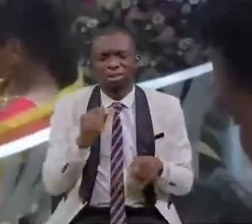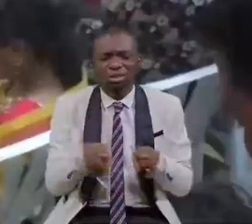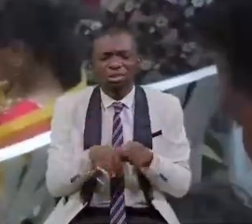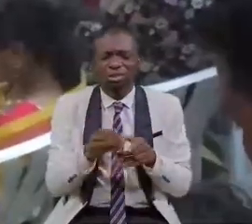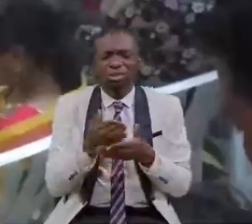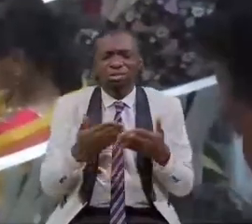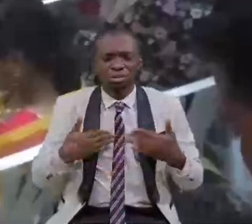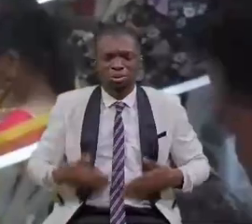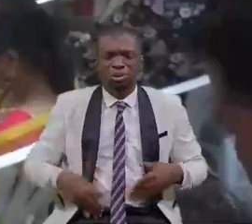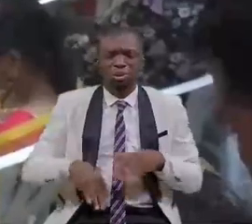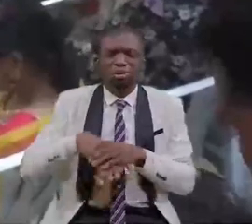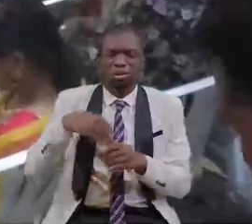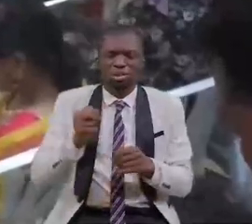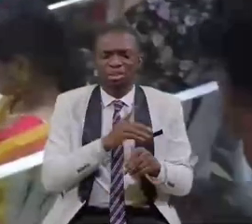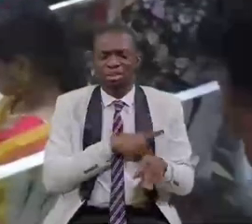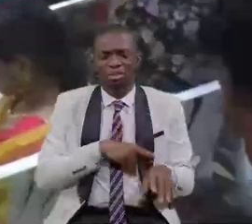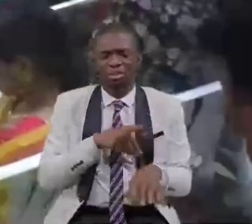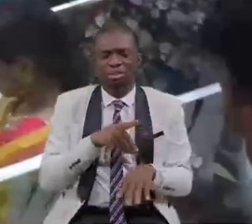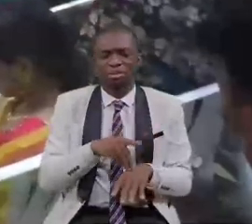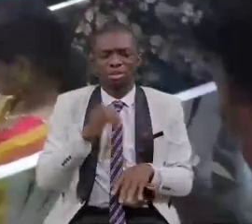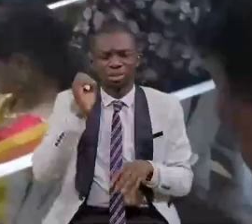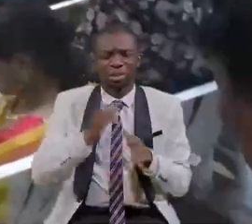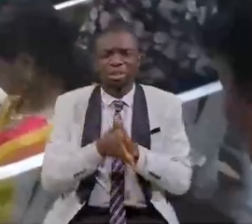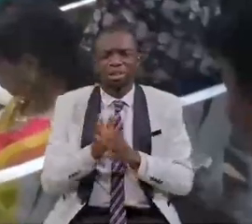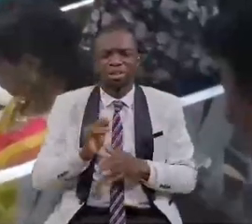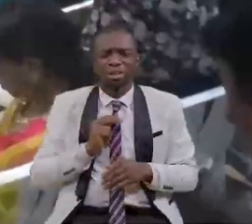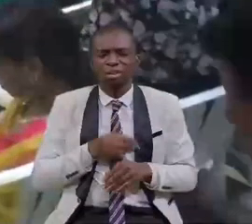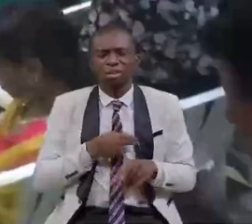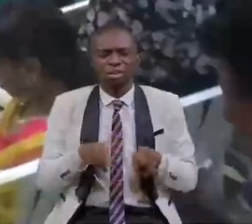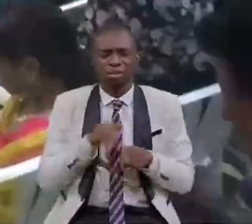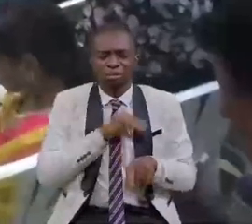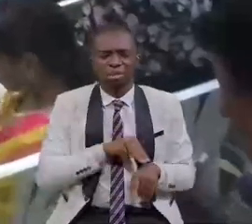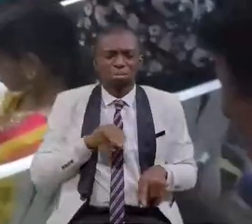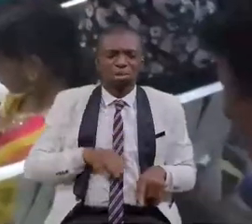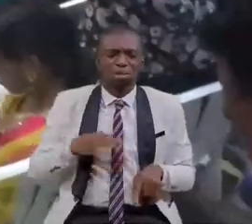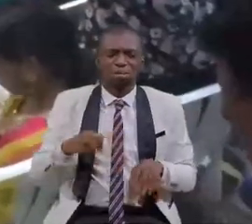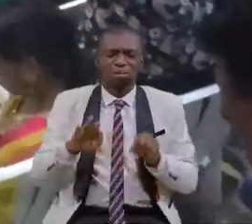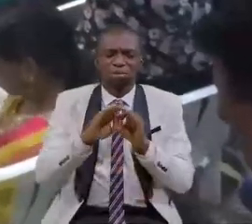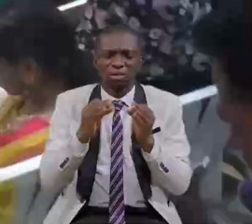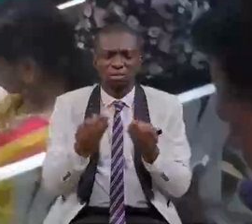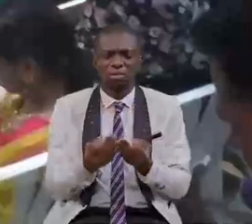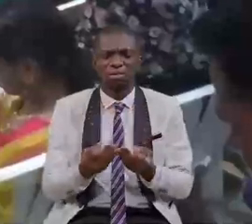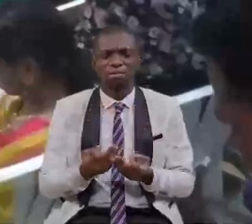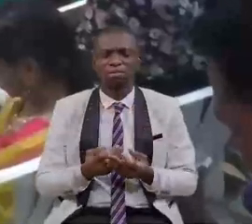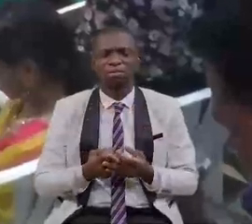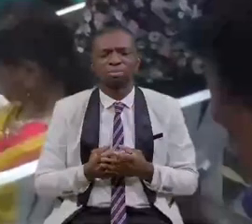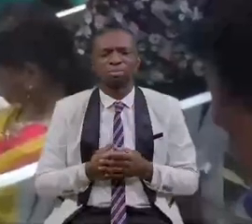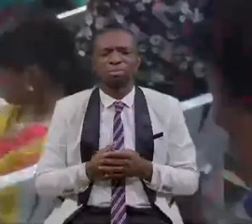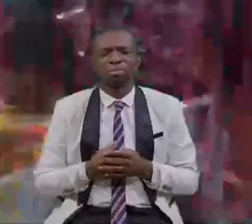Il nous demande, non pas comme s'adressant à un étranger du dehors, mais comme membre de la famille de